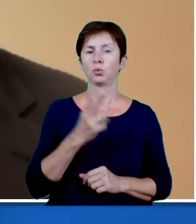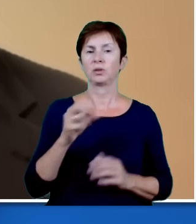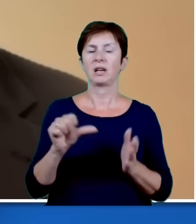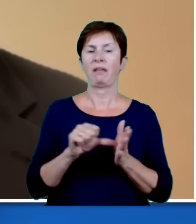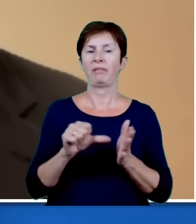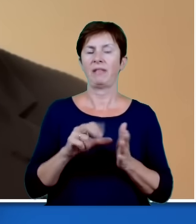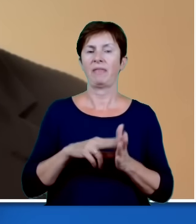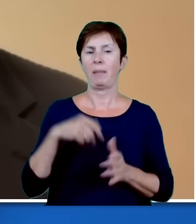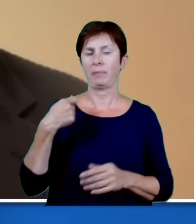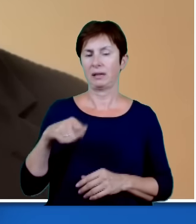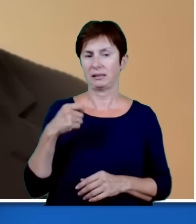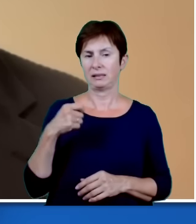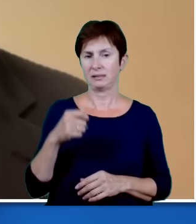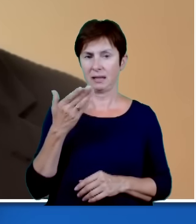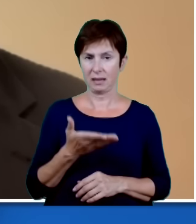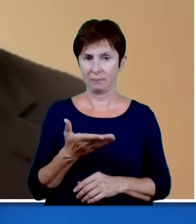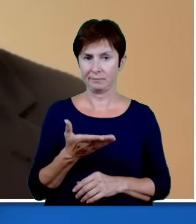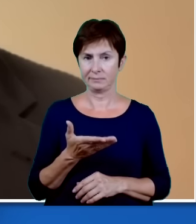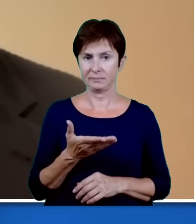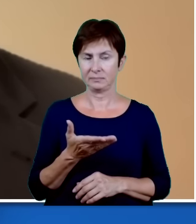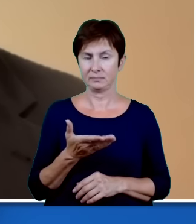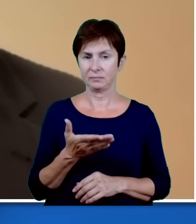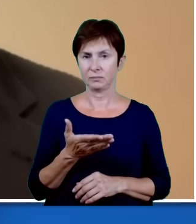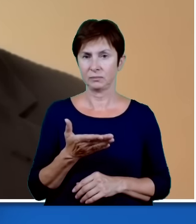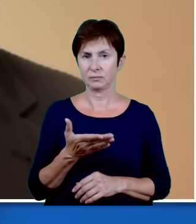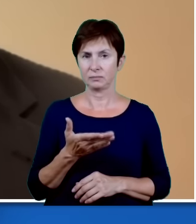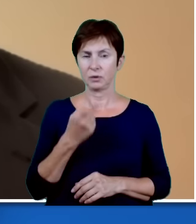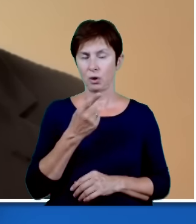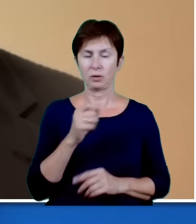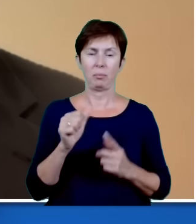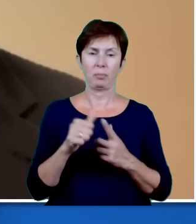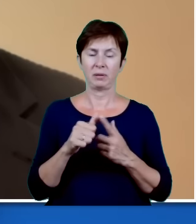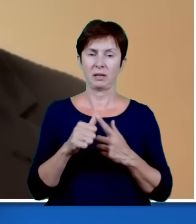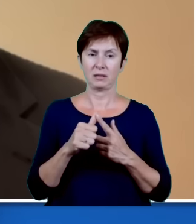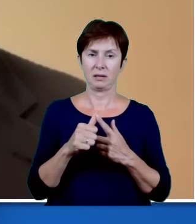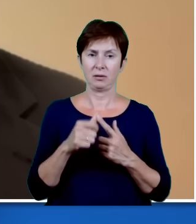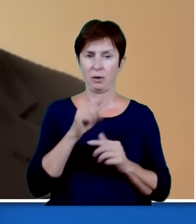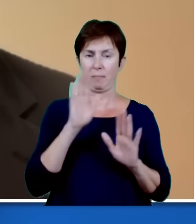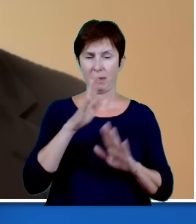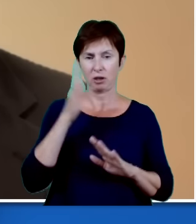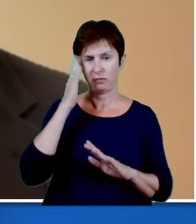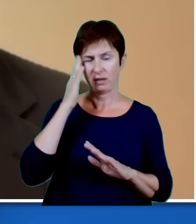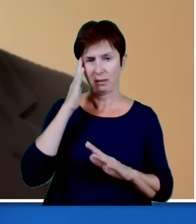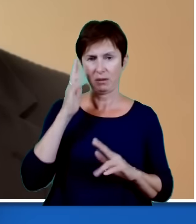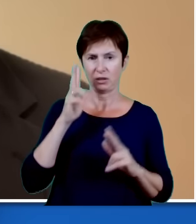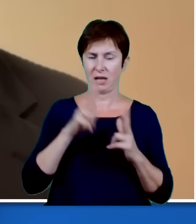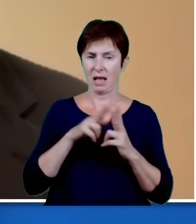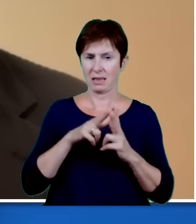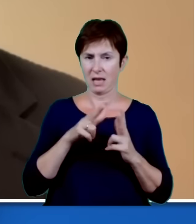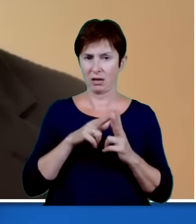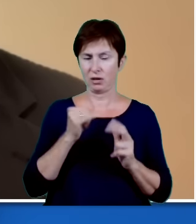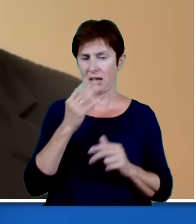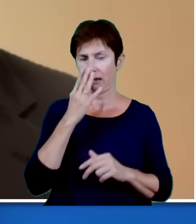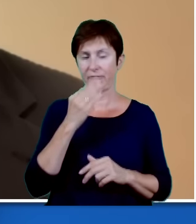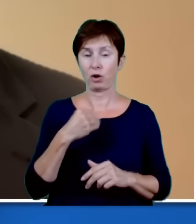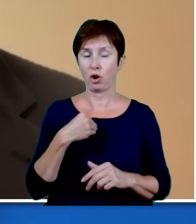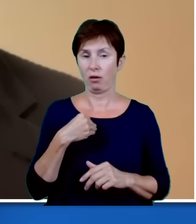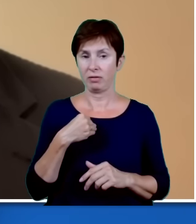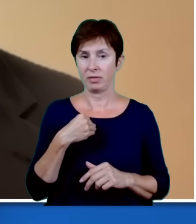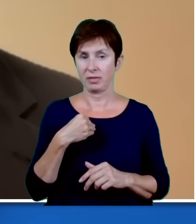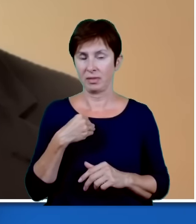w Stanach Zjednoczonych który po pierwsze miał świadomość ataku i tego jak to wyglądało na media